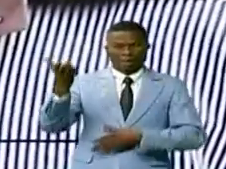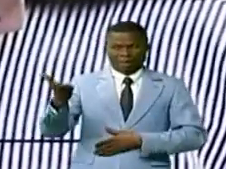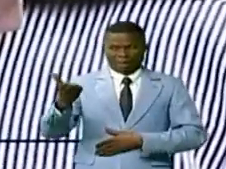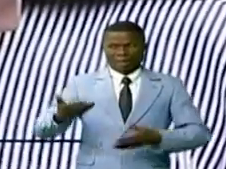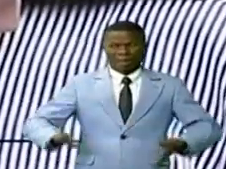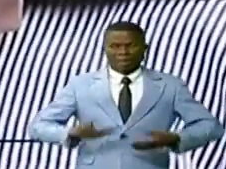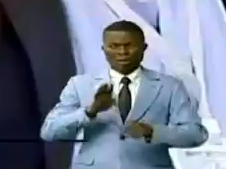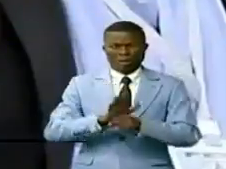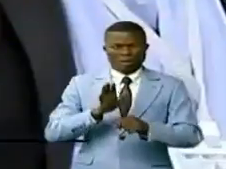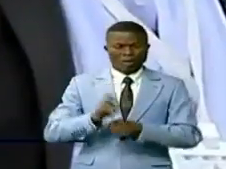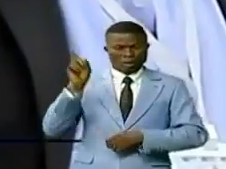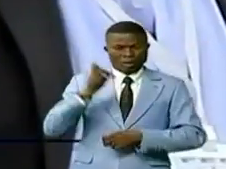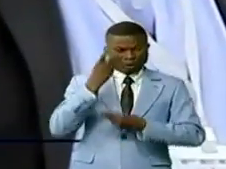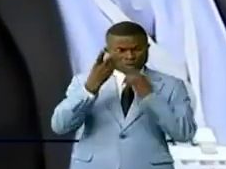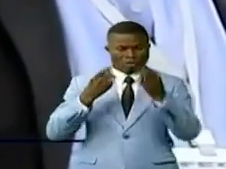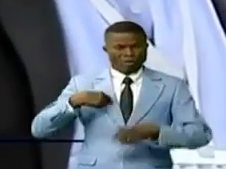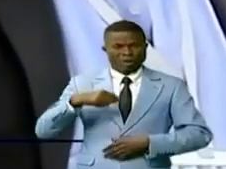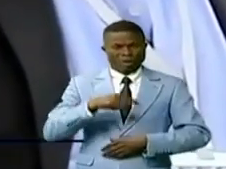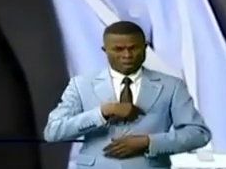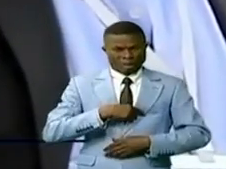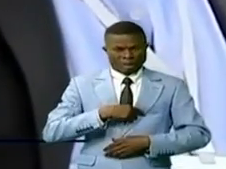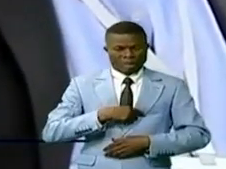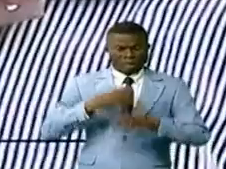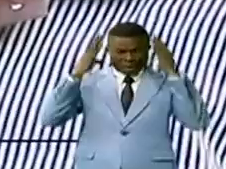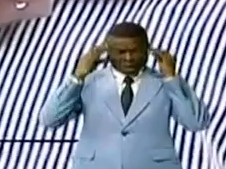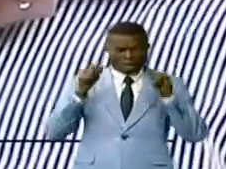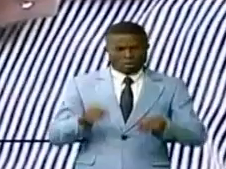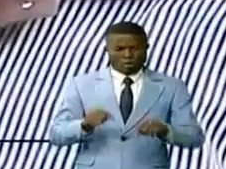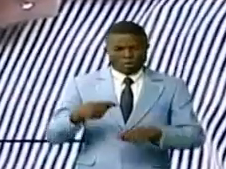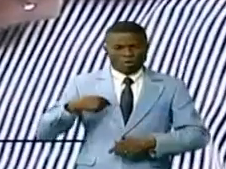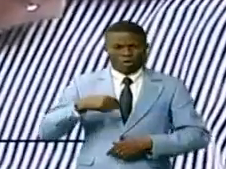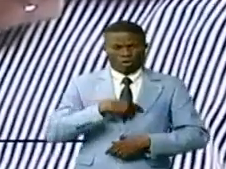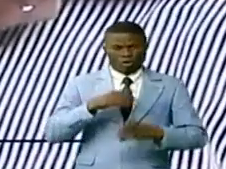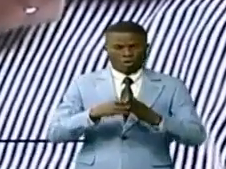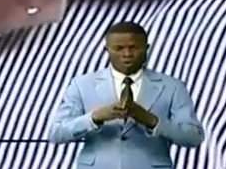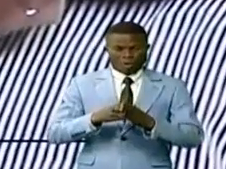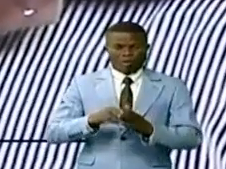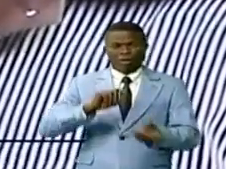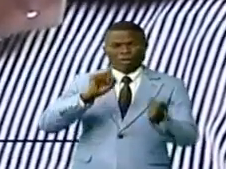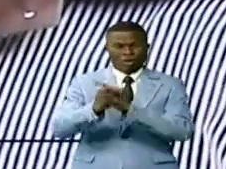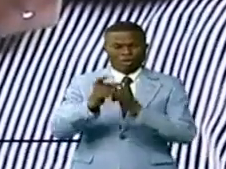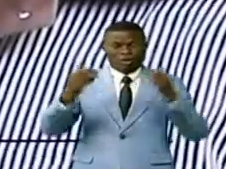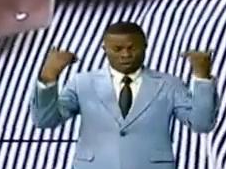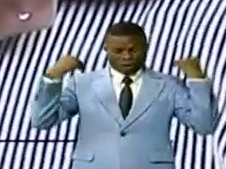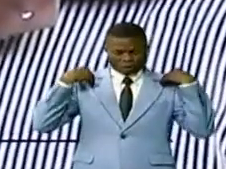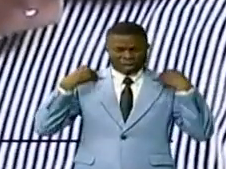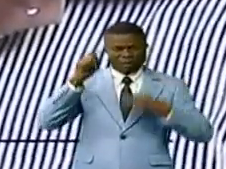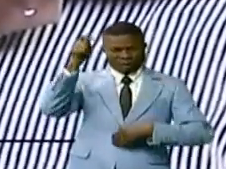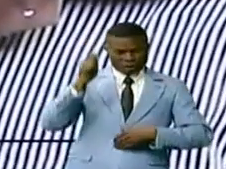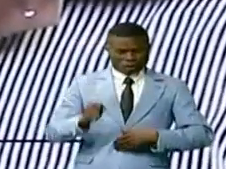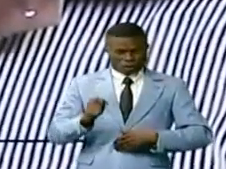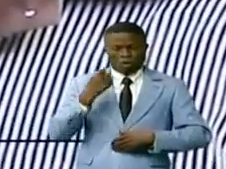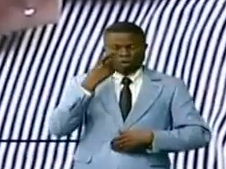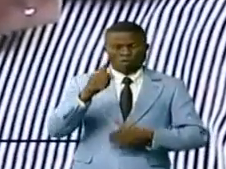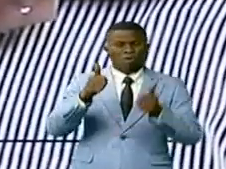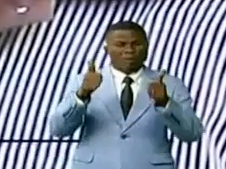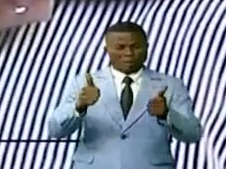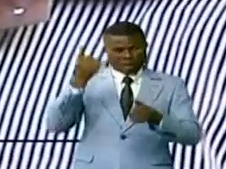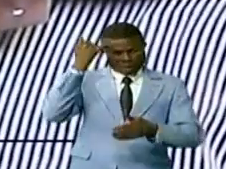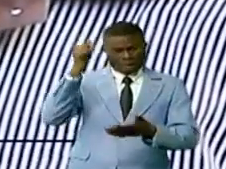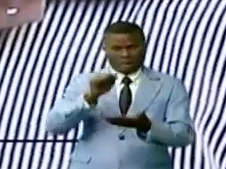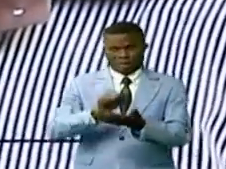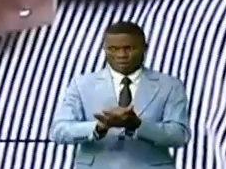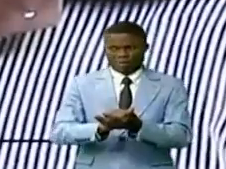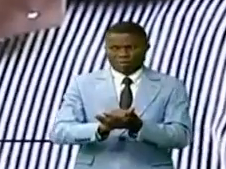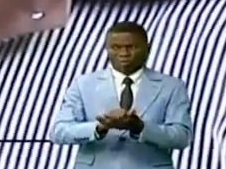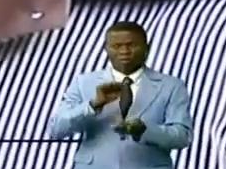puisqu'il est venu nous voir pendant notre détresse. Nous, avec l'état des sièges, nous trouvons que c'est positif. Puisque quand même, on pose